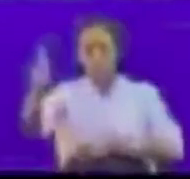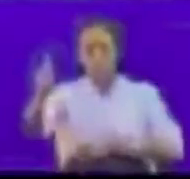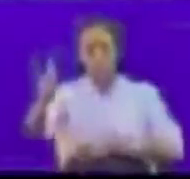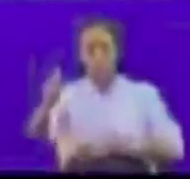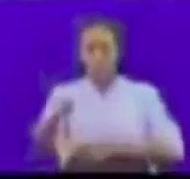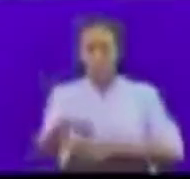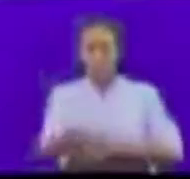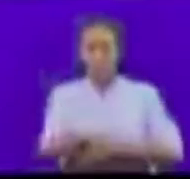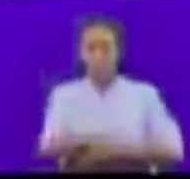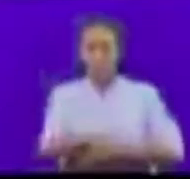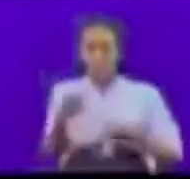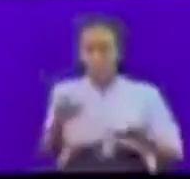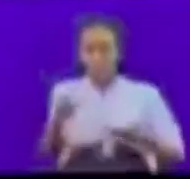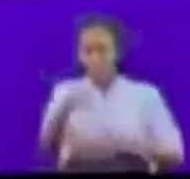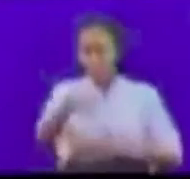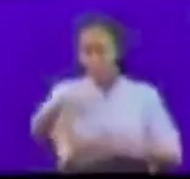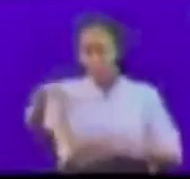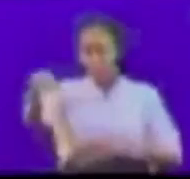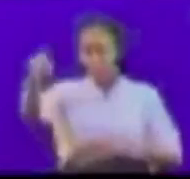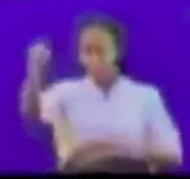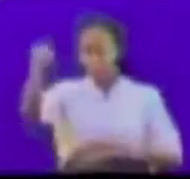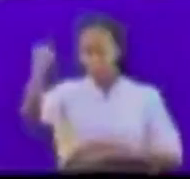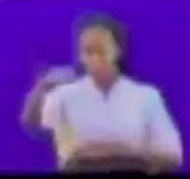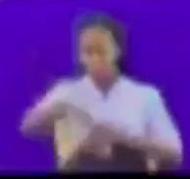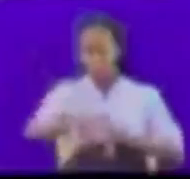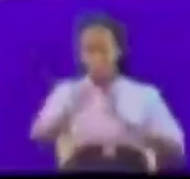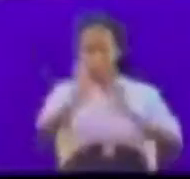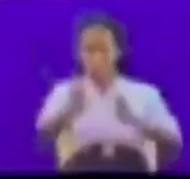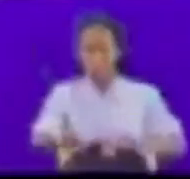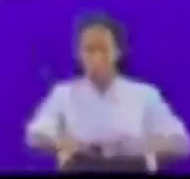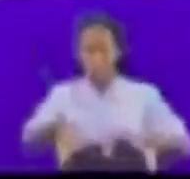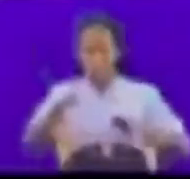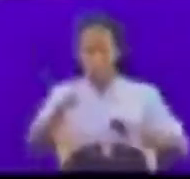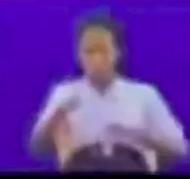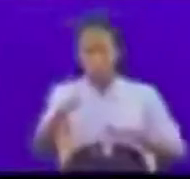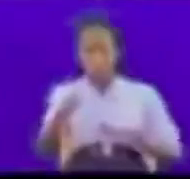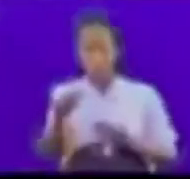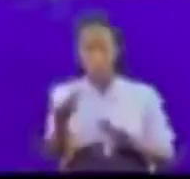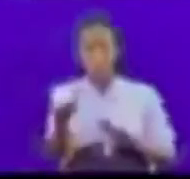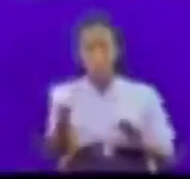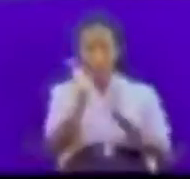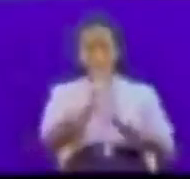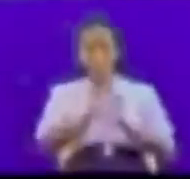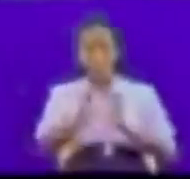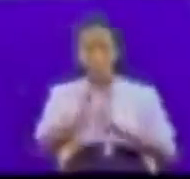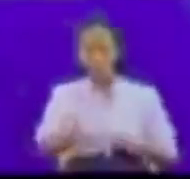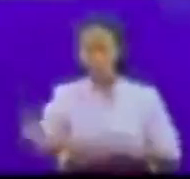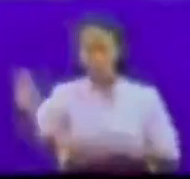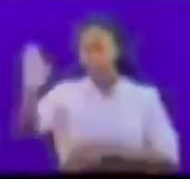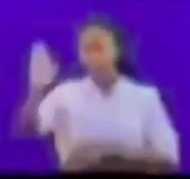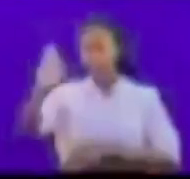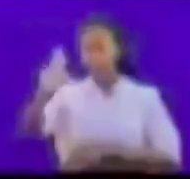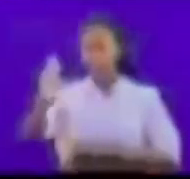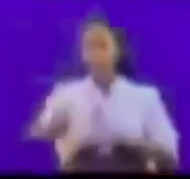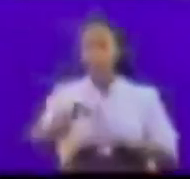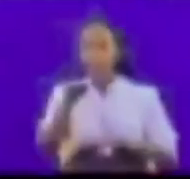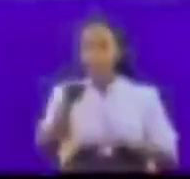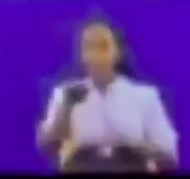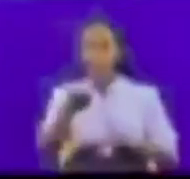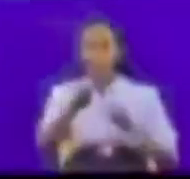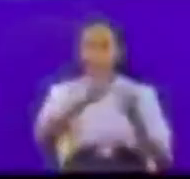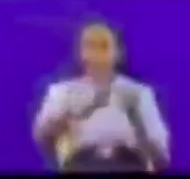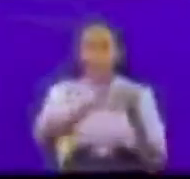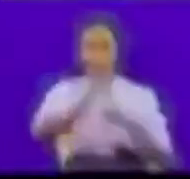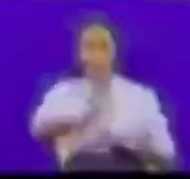ndani ya ukumbi wa bunge. Na bila shaka baada ya kuapishwa anakwenda kuanza majukumu mapya. Sasa tupate kuyasikiliza yale ambayo